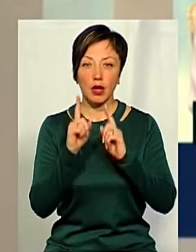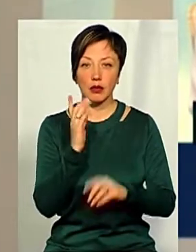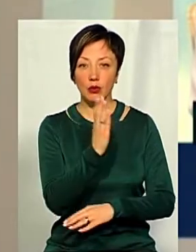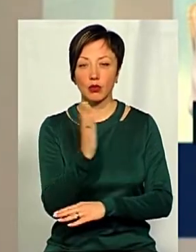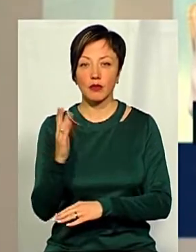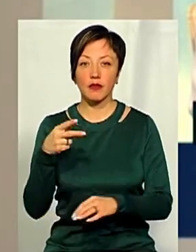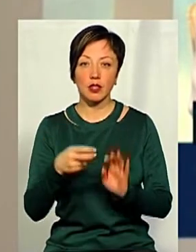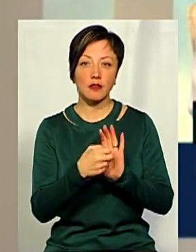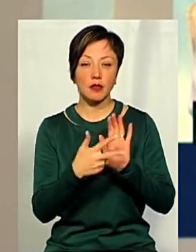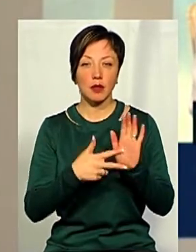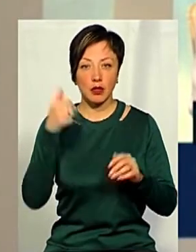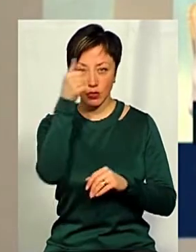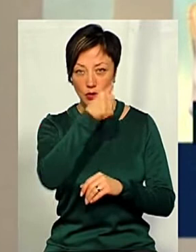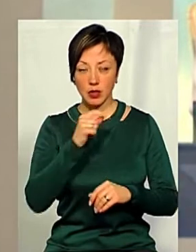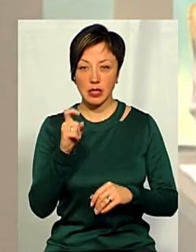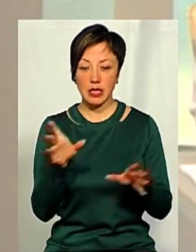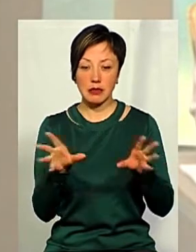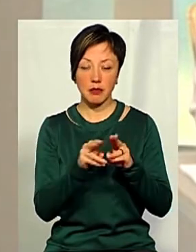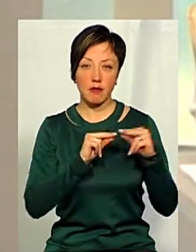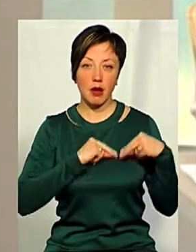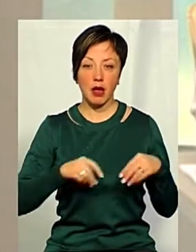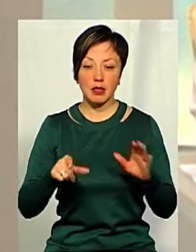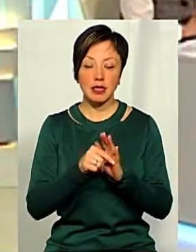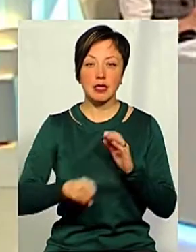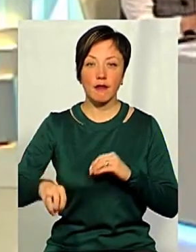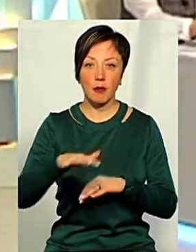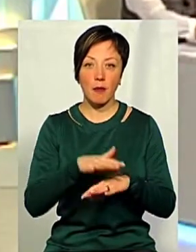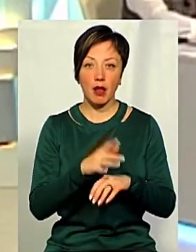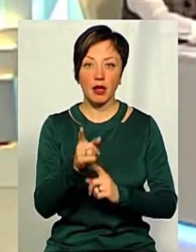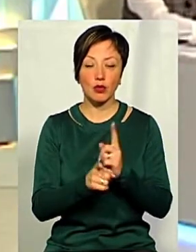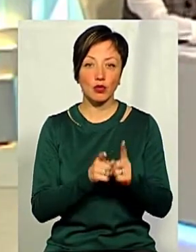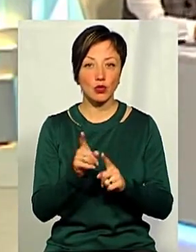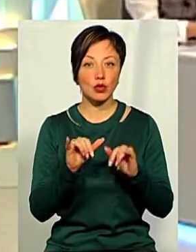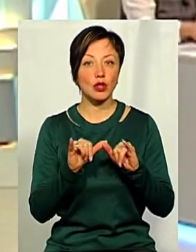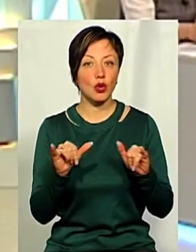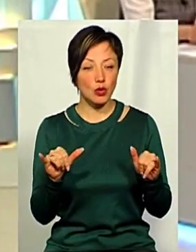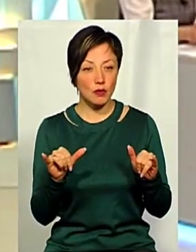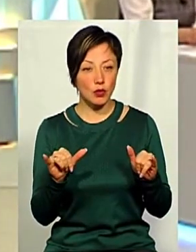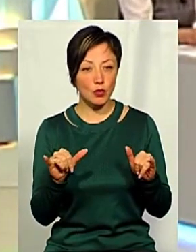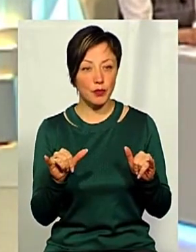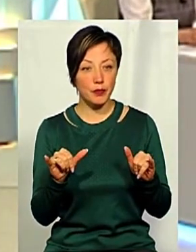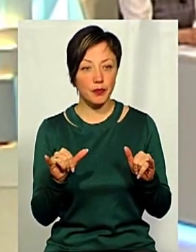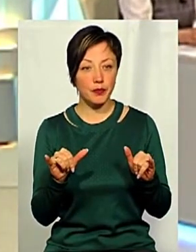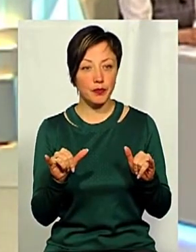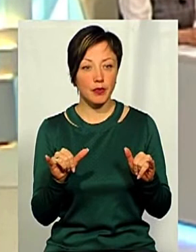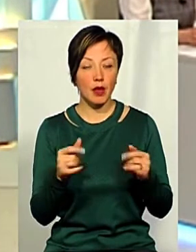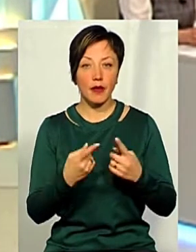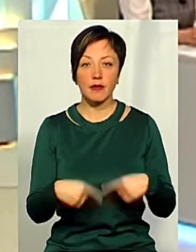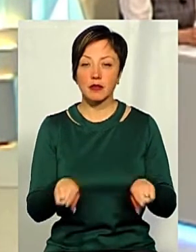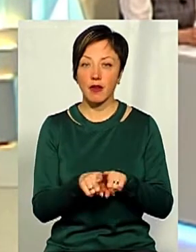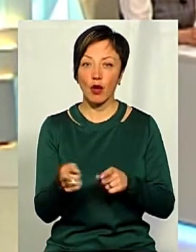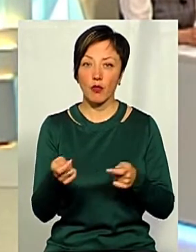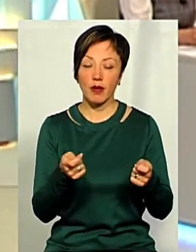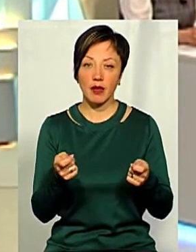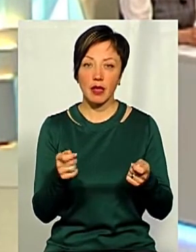у 2018 році за співпрацю з Європейським банком реконструкції і розвитку у сфері управління